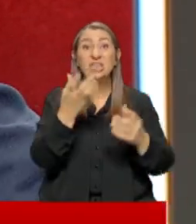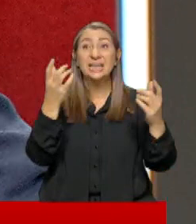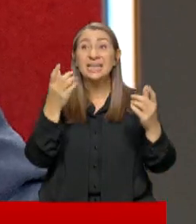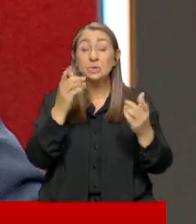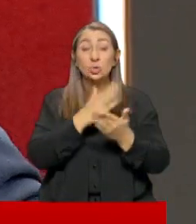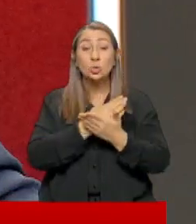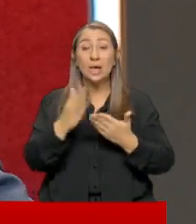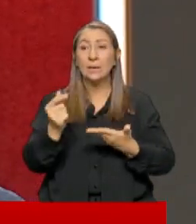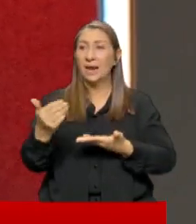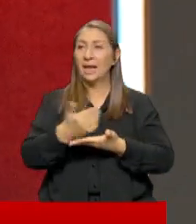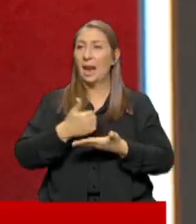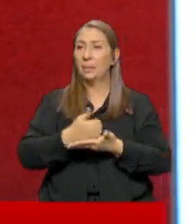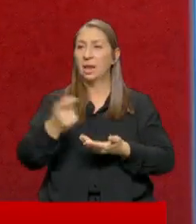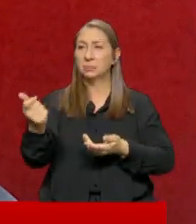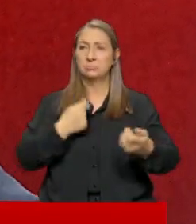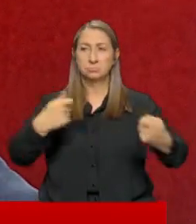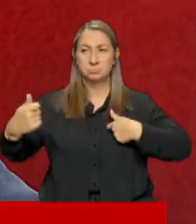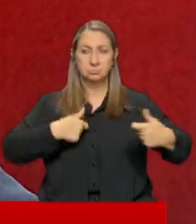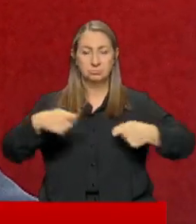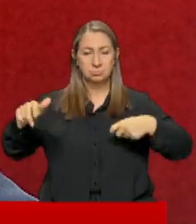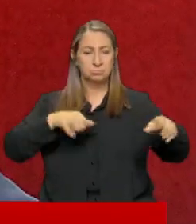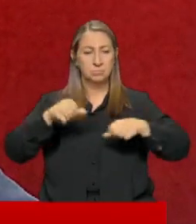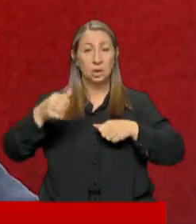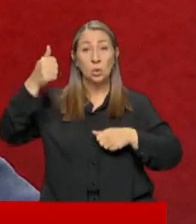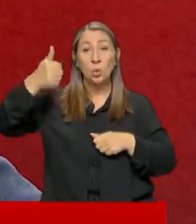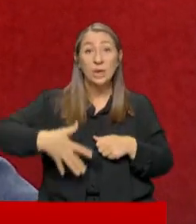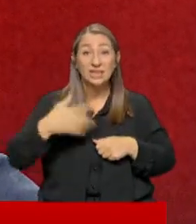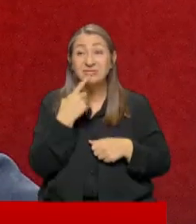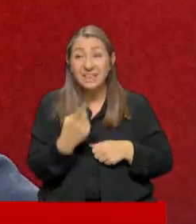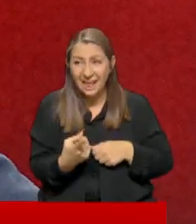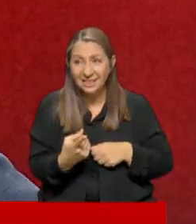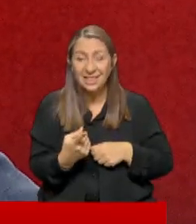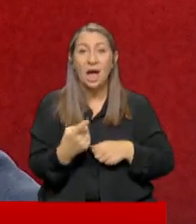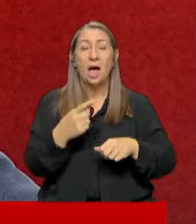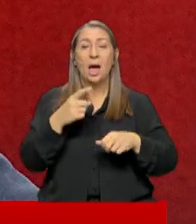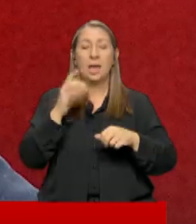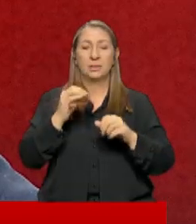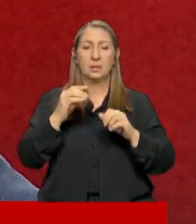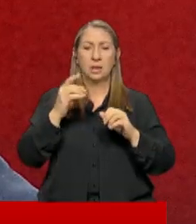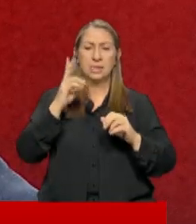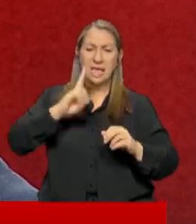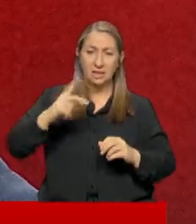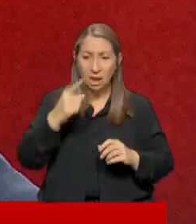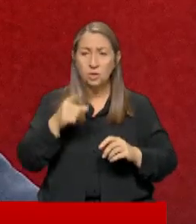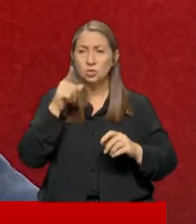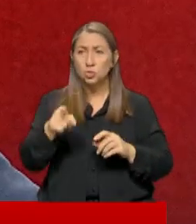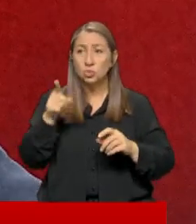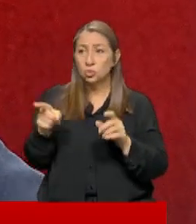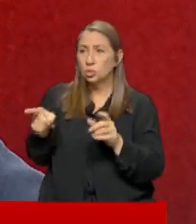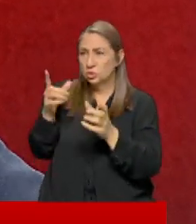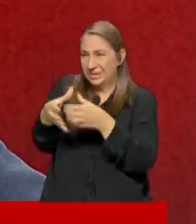düzenli gelir elde eden yönetici denen Efendim aristokrat denen şu denen bu denen